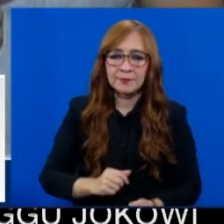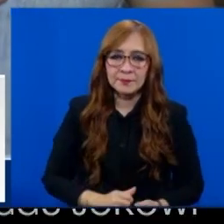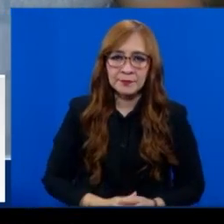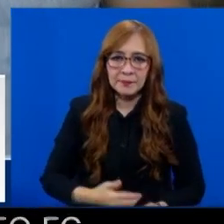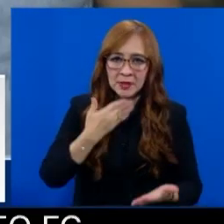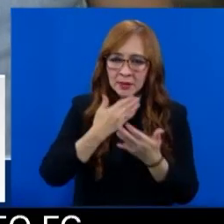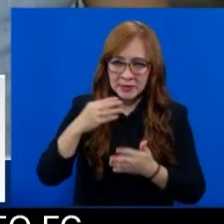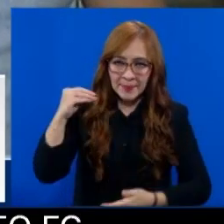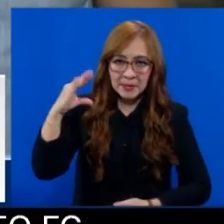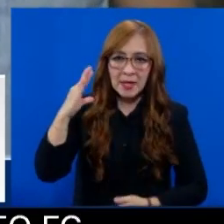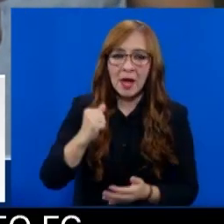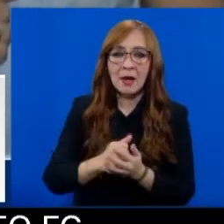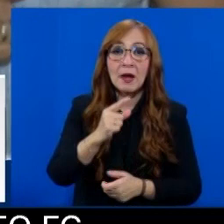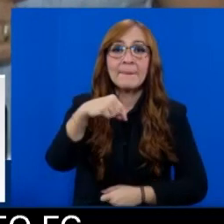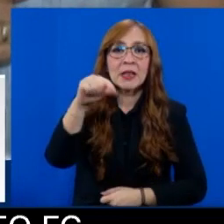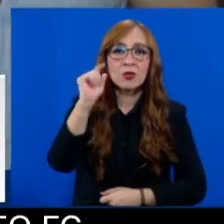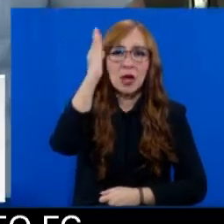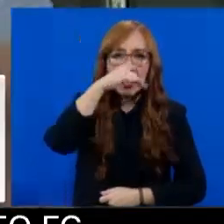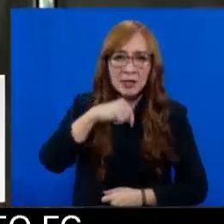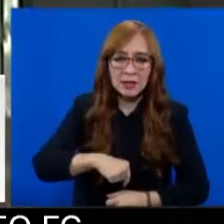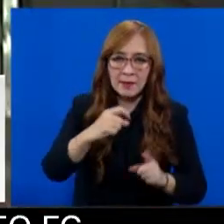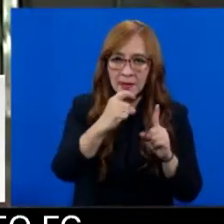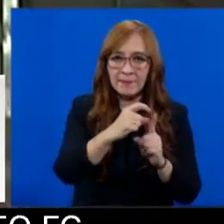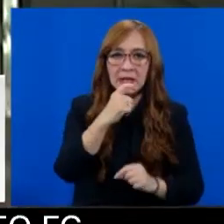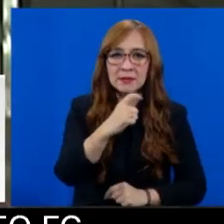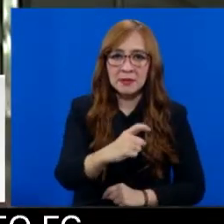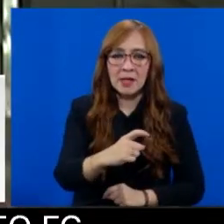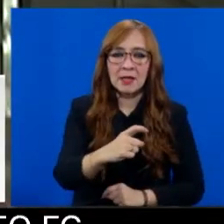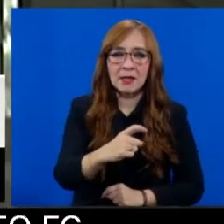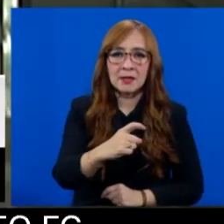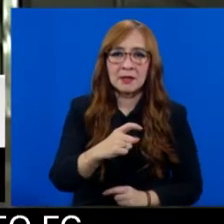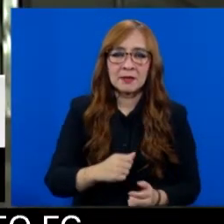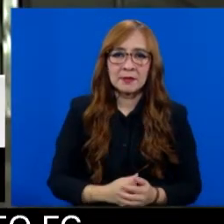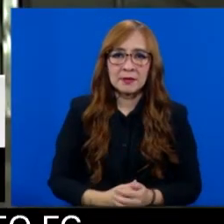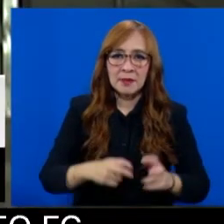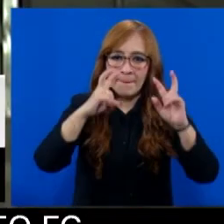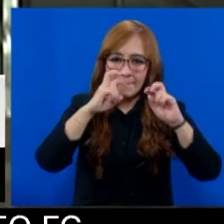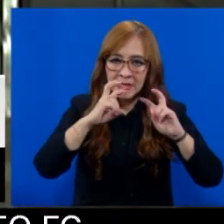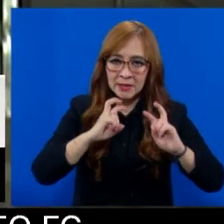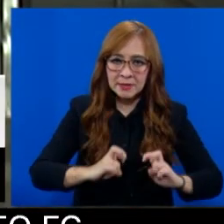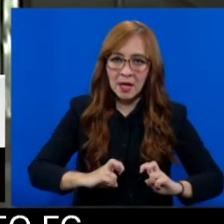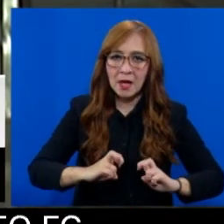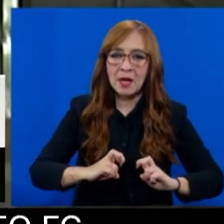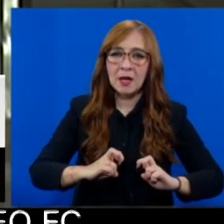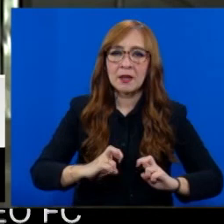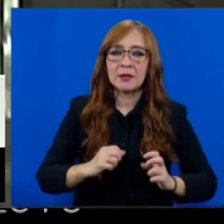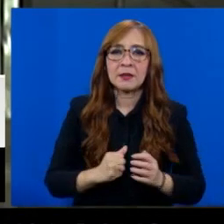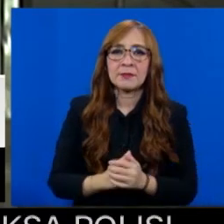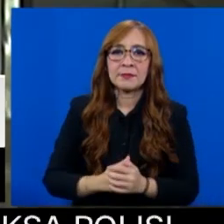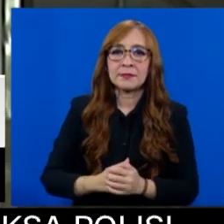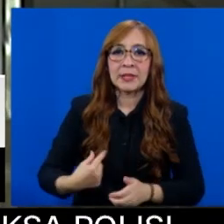Selamat siang Taufik, betul hari ini Putri Chandrawati, istri dari Irjen Verdi Sambo, kembali menjalani pemeriksaan di Bareskrim Mabes